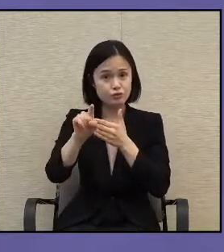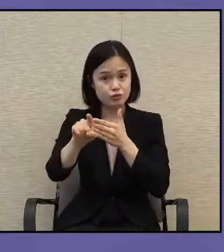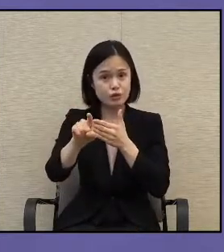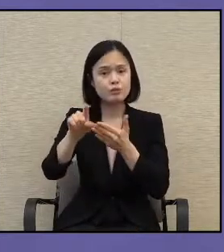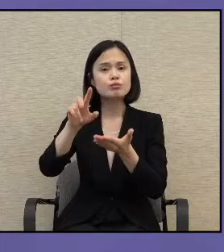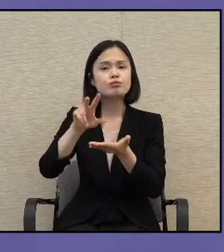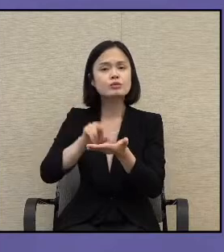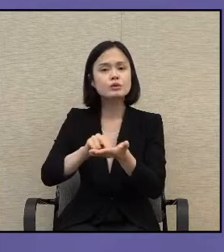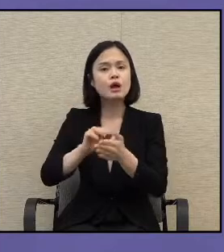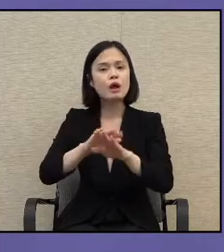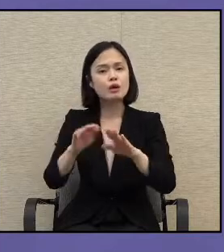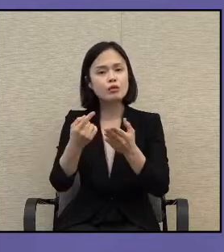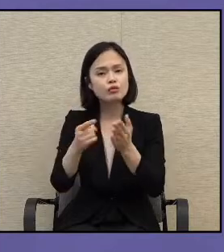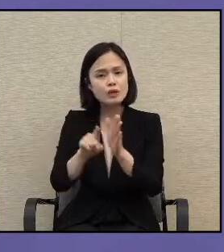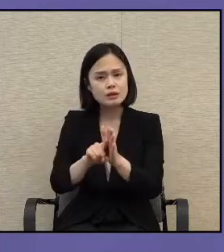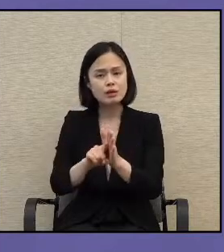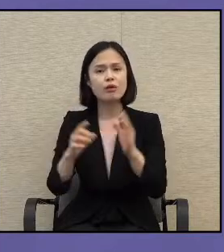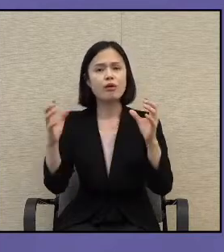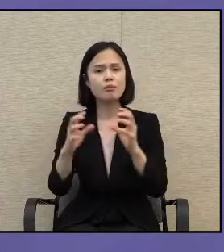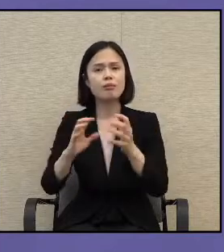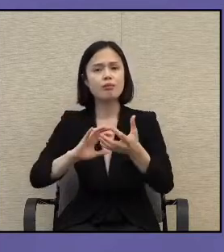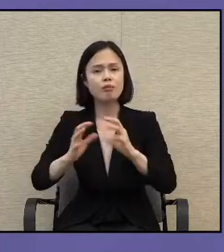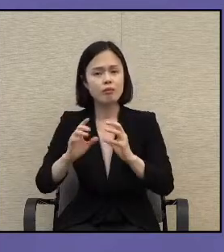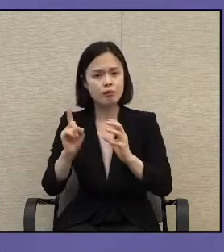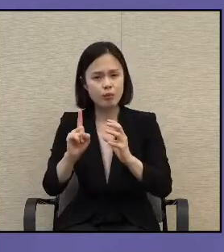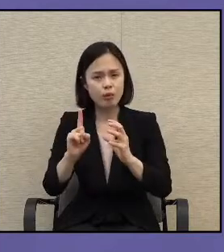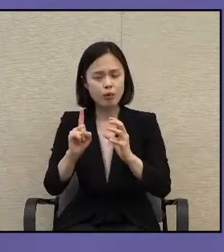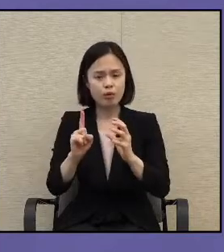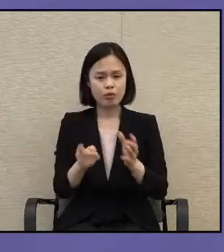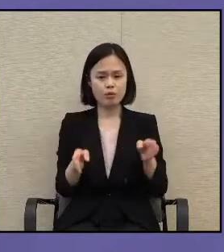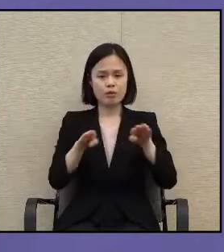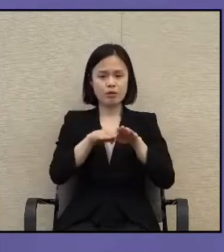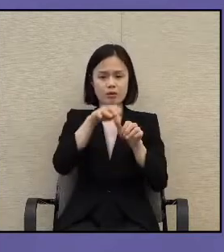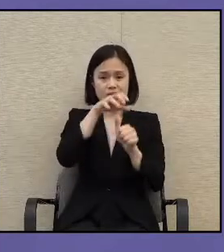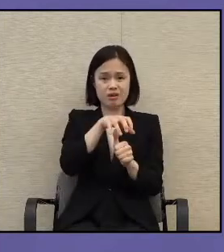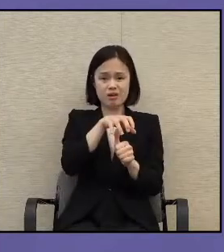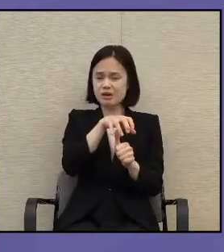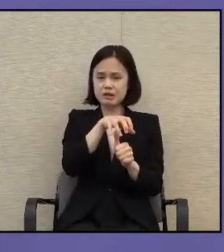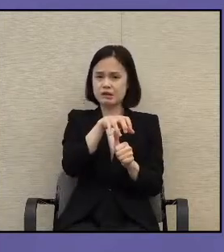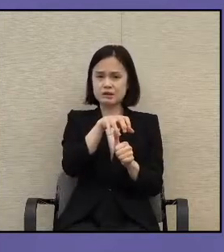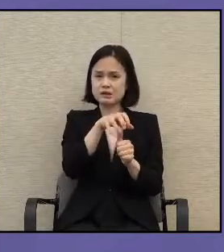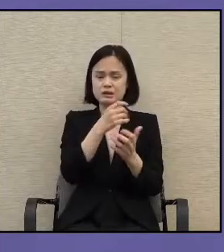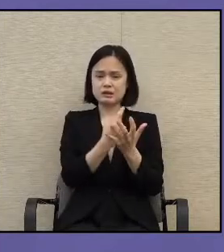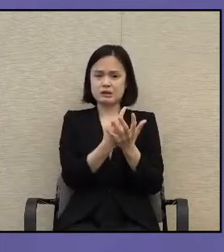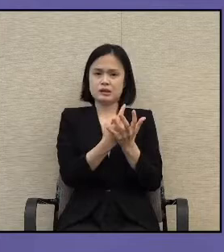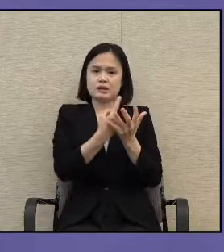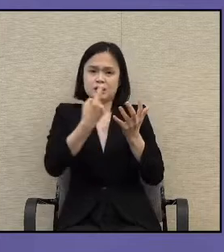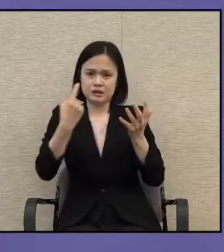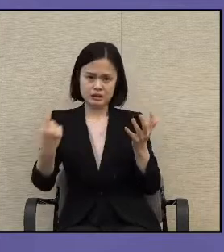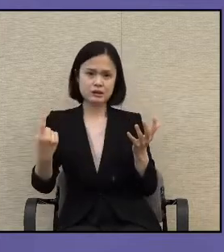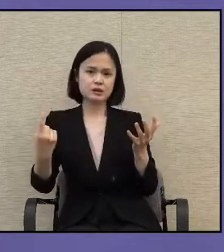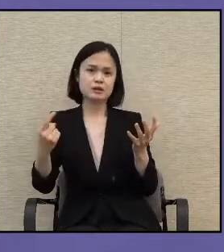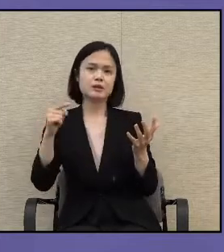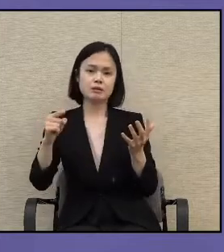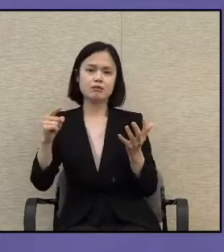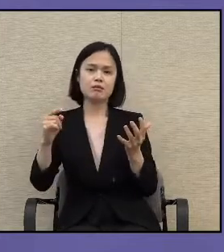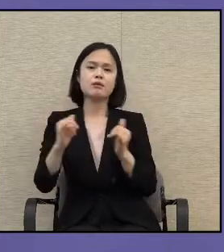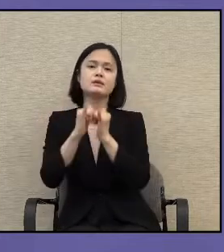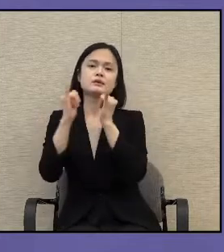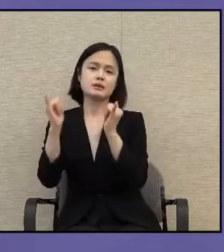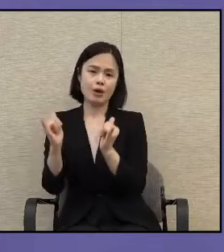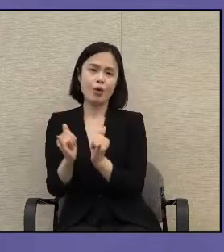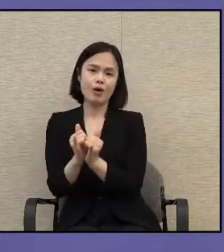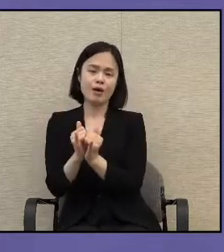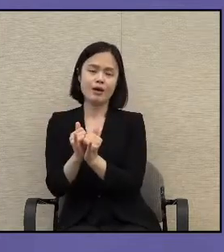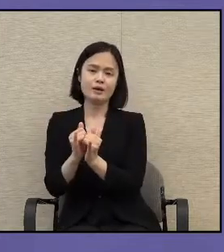논의가 실제화됐었던 그런 탈원화라고 하는 것들은 굉장히 좀 대세로서 이제 흐름들을 이루고